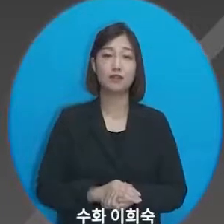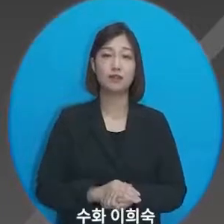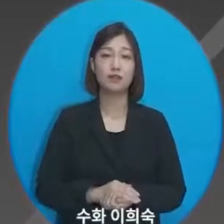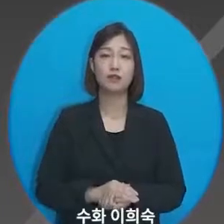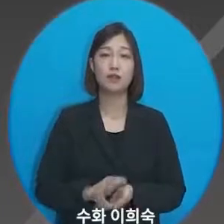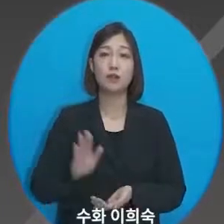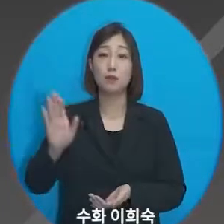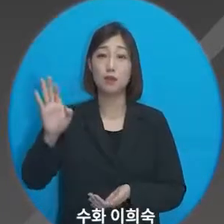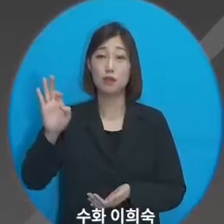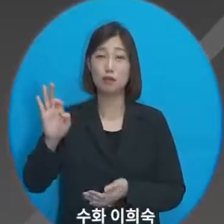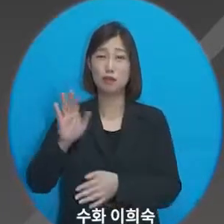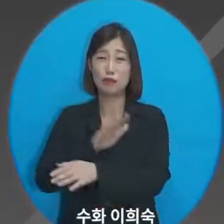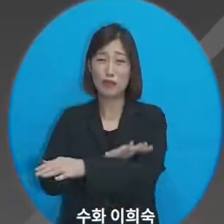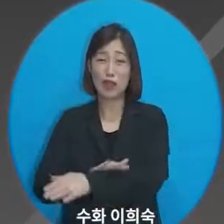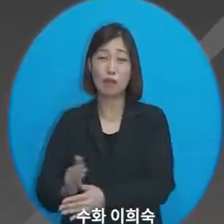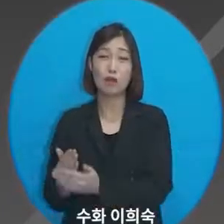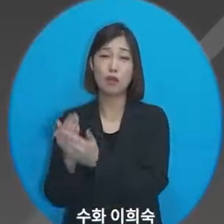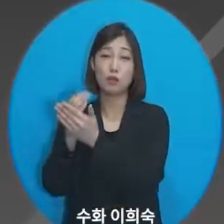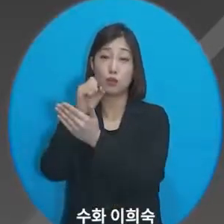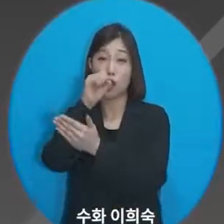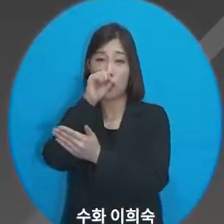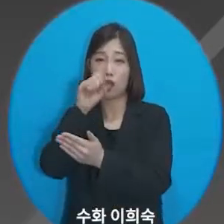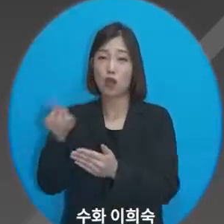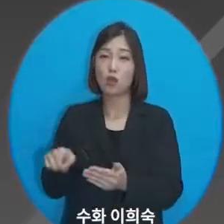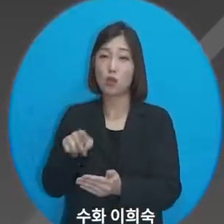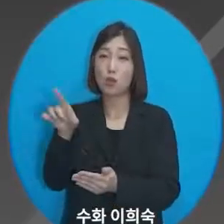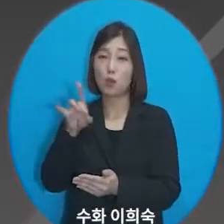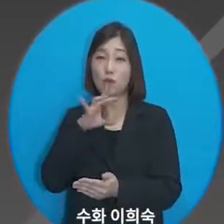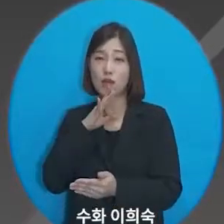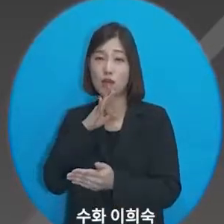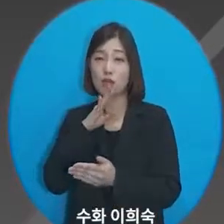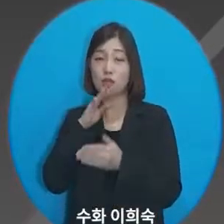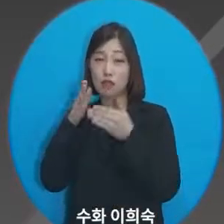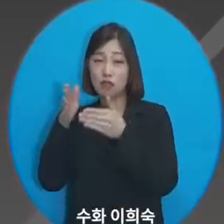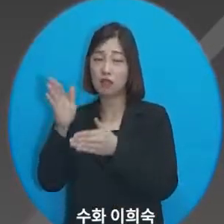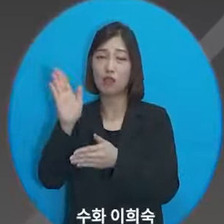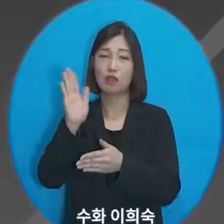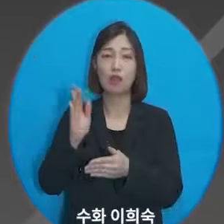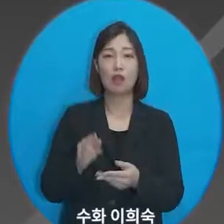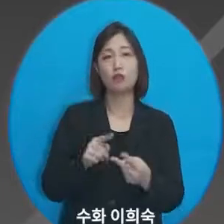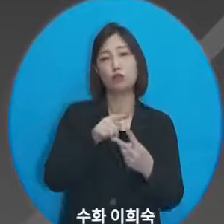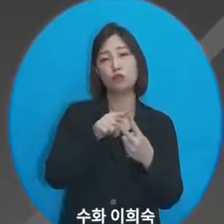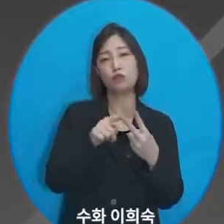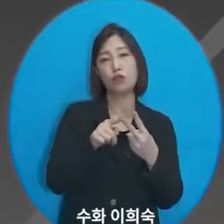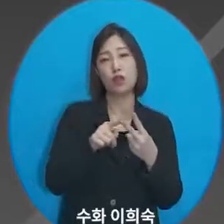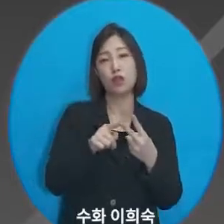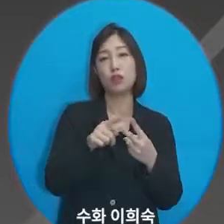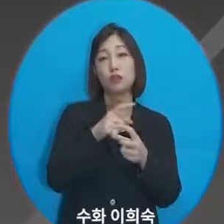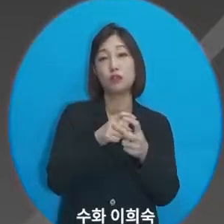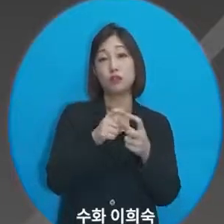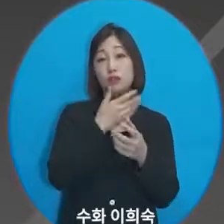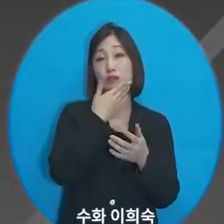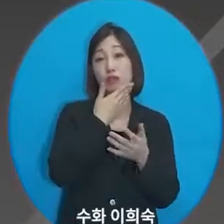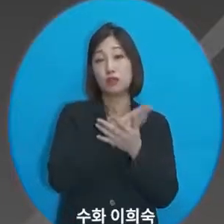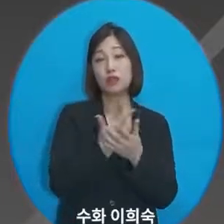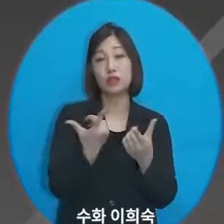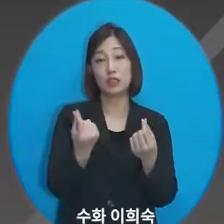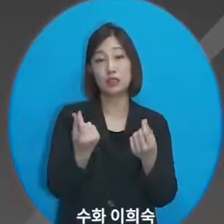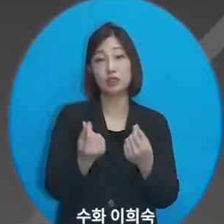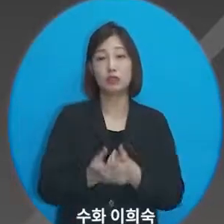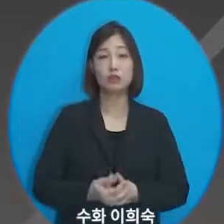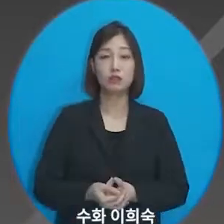건 좋지만 하드웨어만 잘 되고 또 소프트웨어가 문제가 생기면 이것도 문제가 생기는 거거든요.